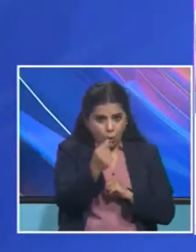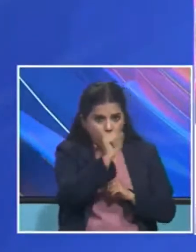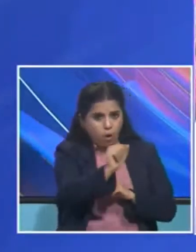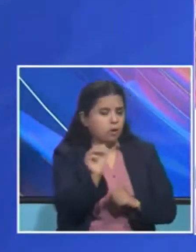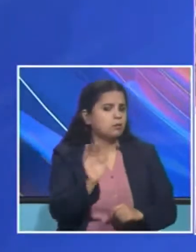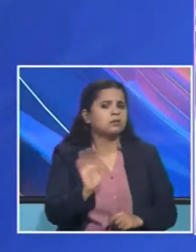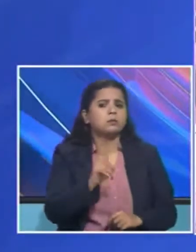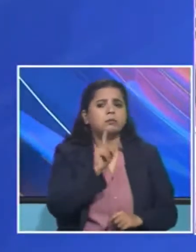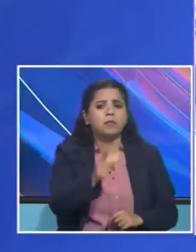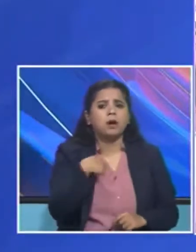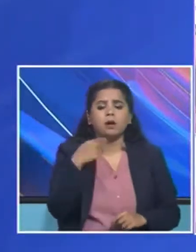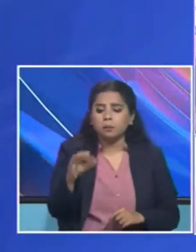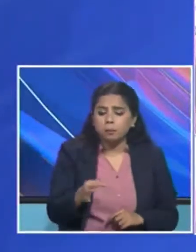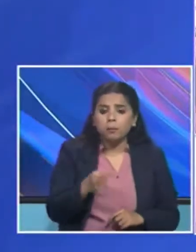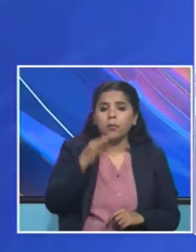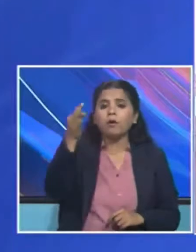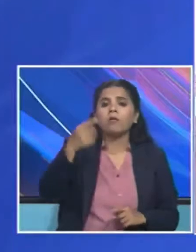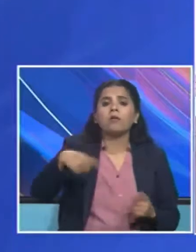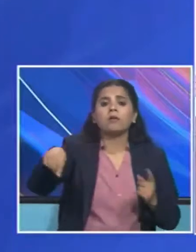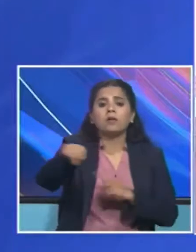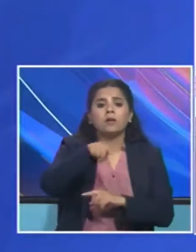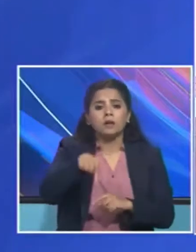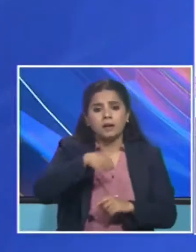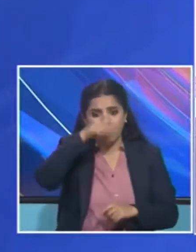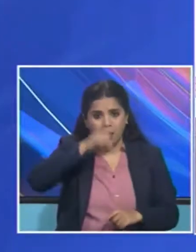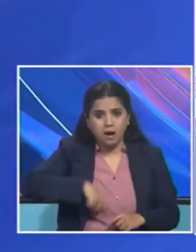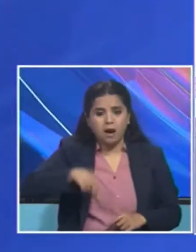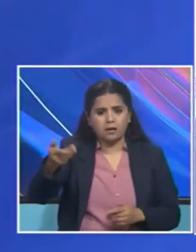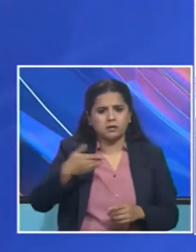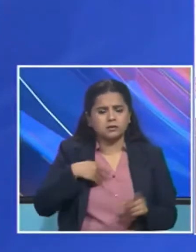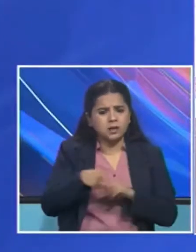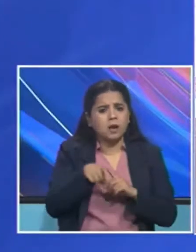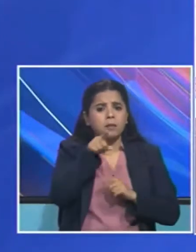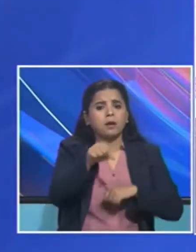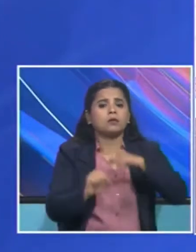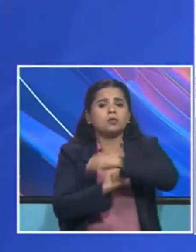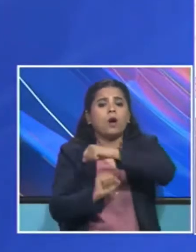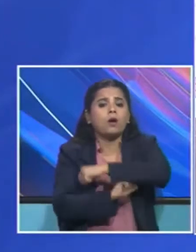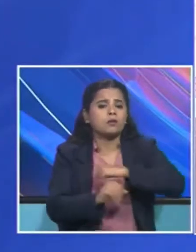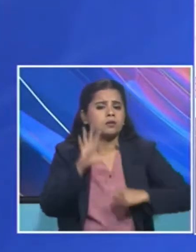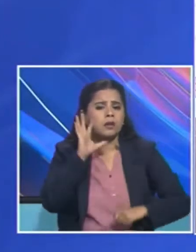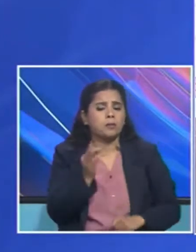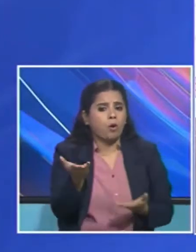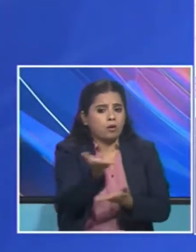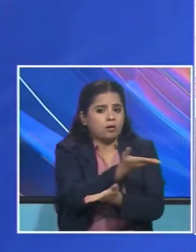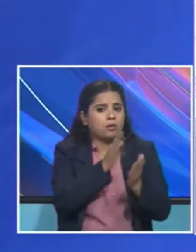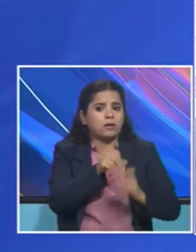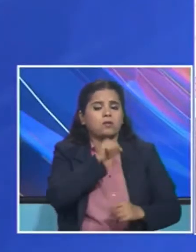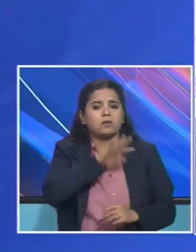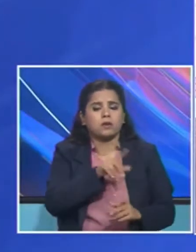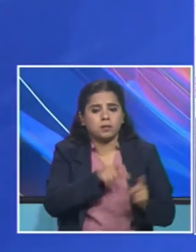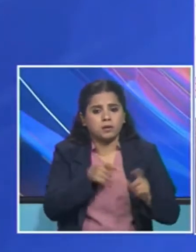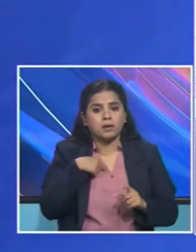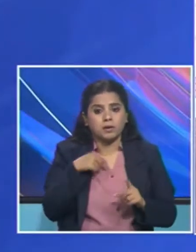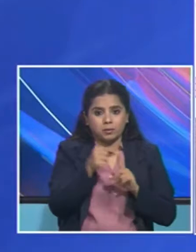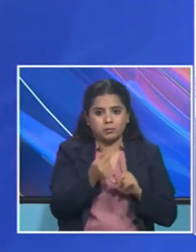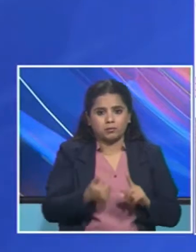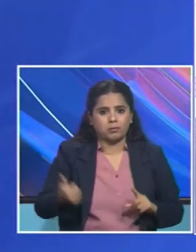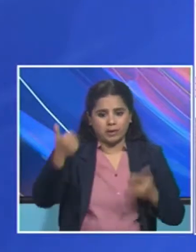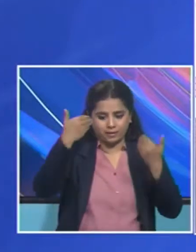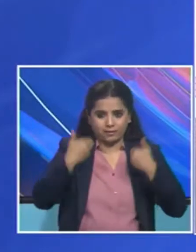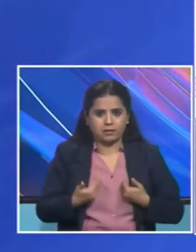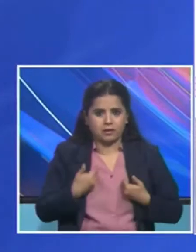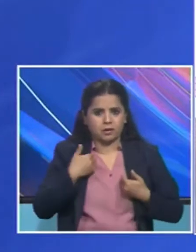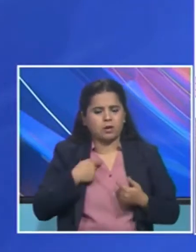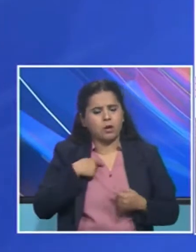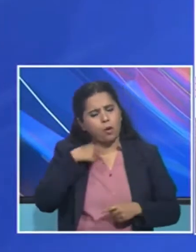बल्कि भविष्य के भारत की नींव भी रख रहे हैं। देश के राष्ट्रपति के तौर पर